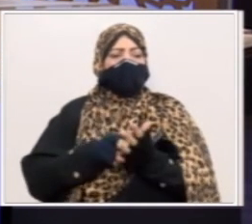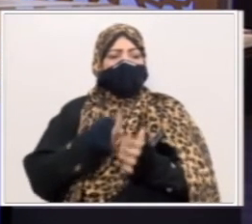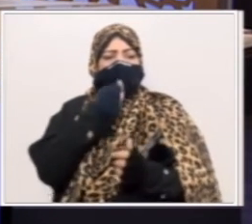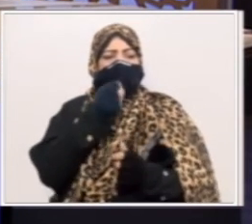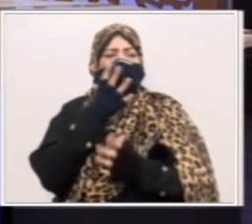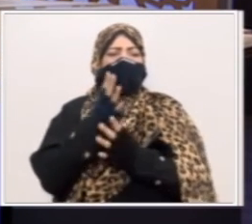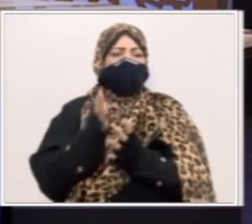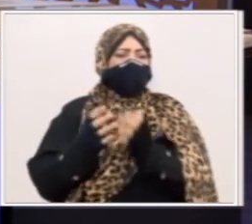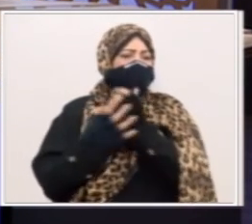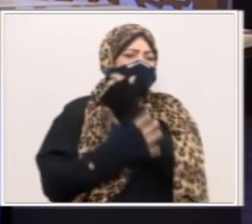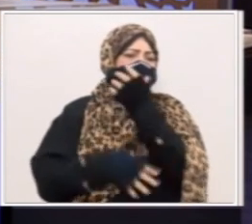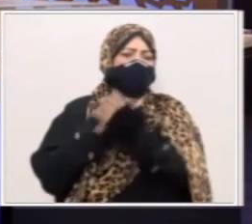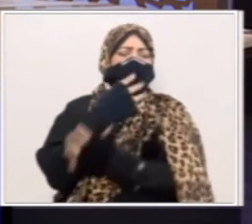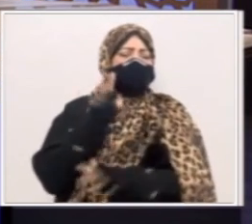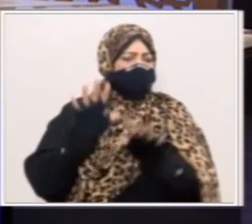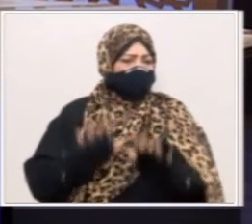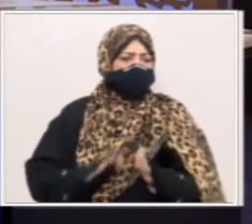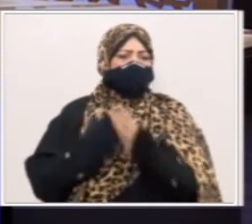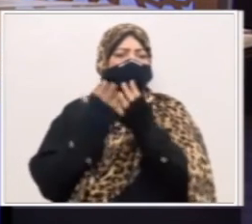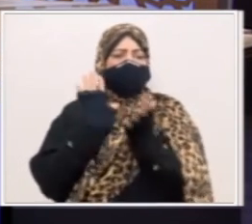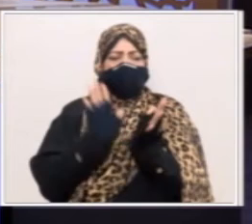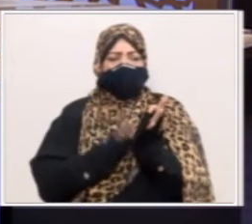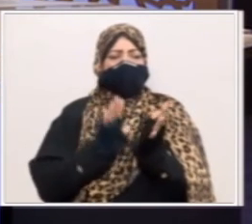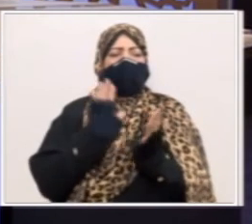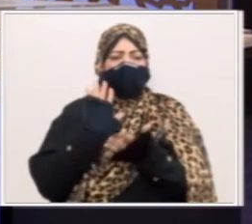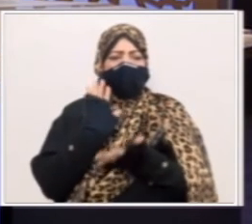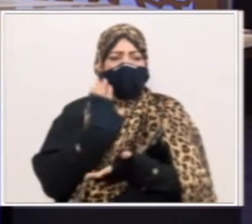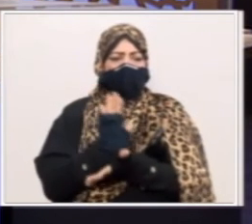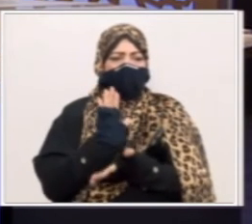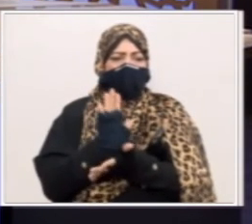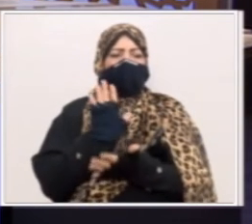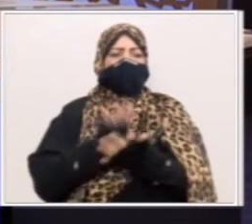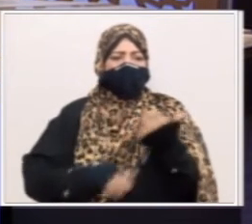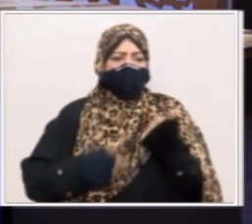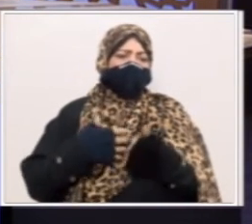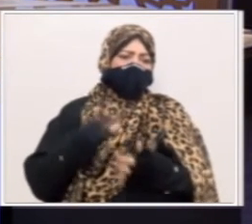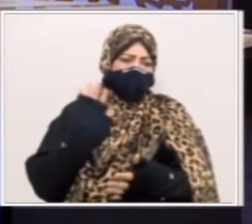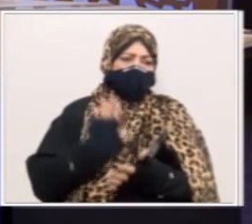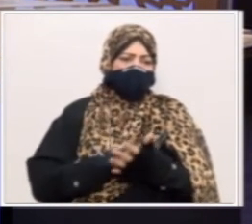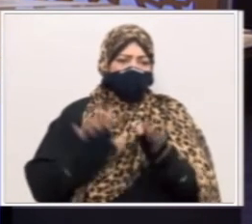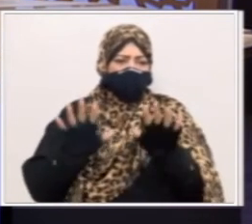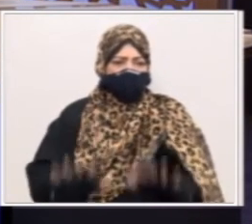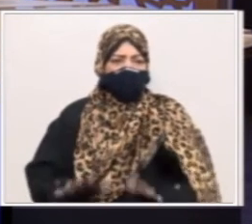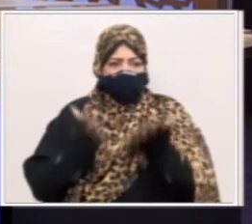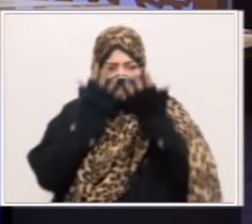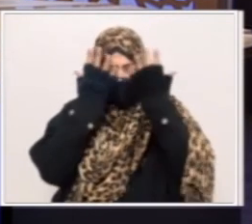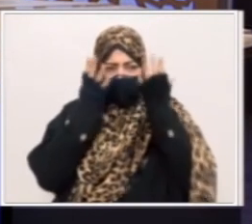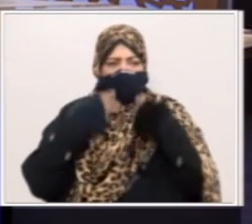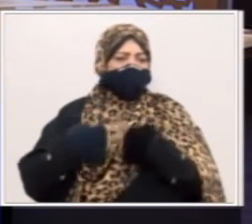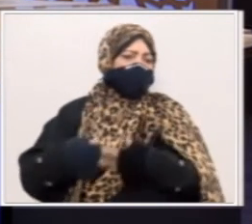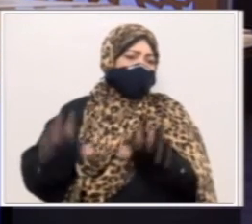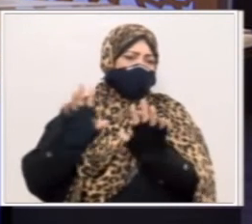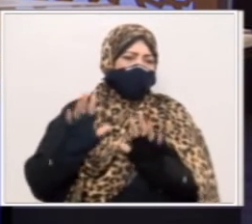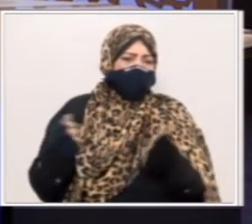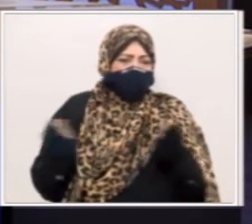دائما ينتقل. نعم كلما غلب على ظنه، لأن الأحكام الشرعية تبنى على غلبة